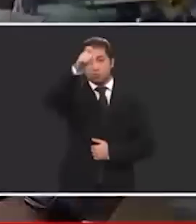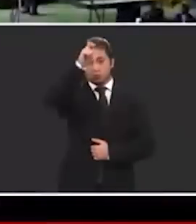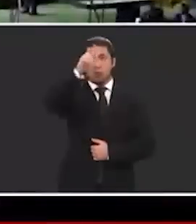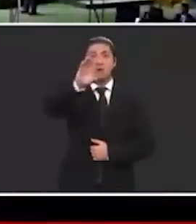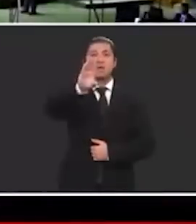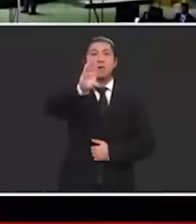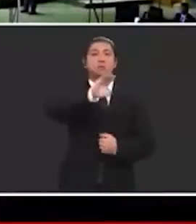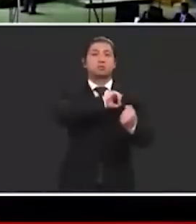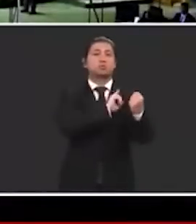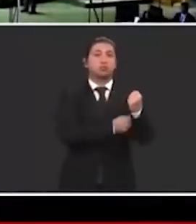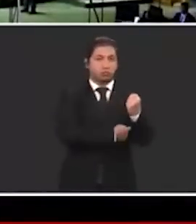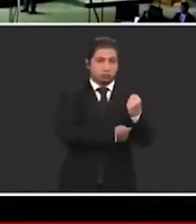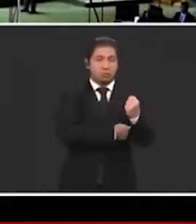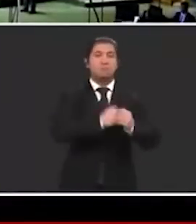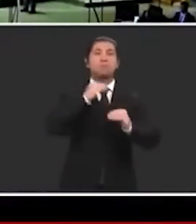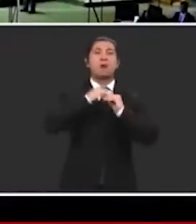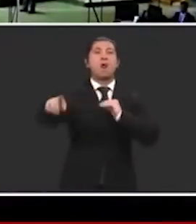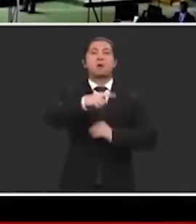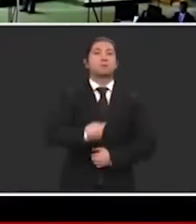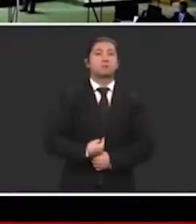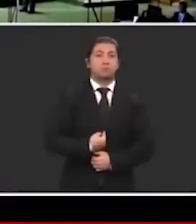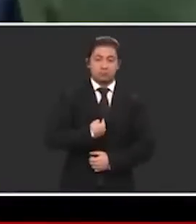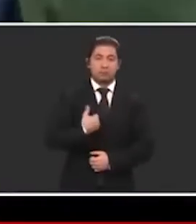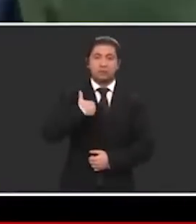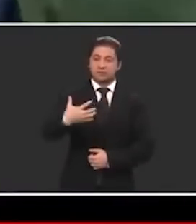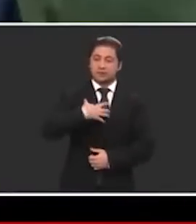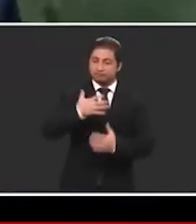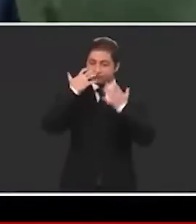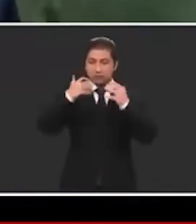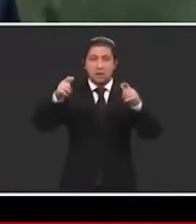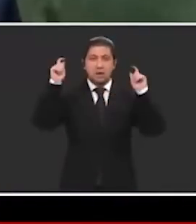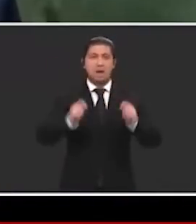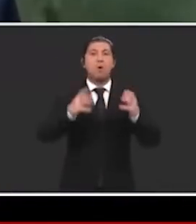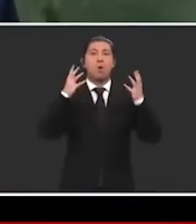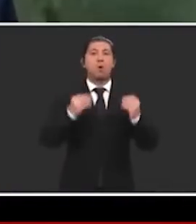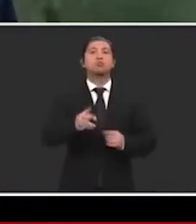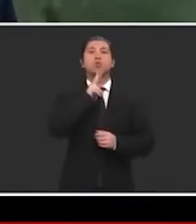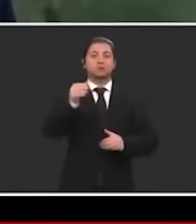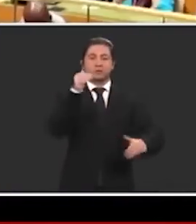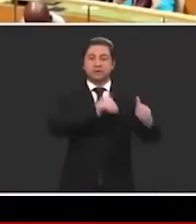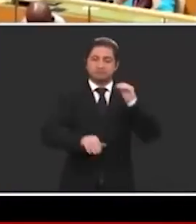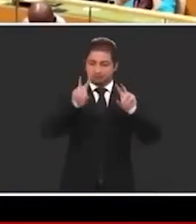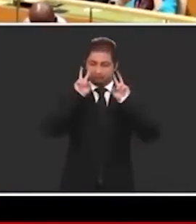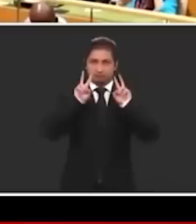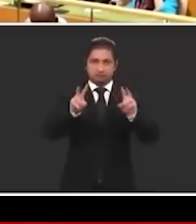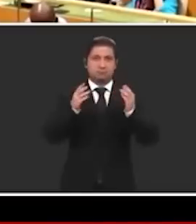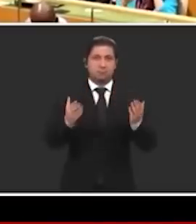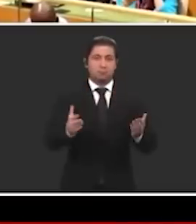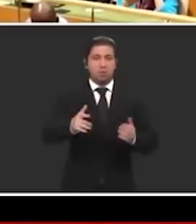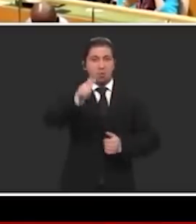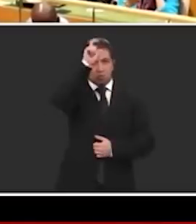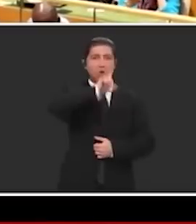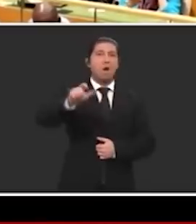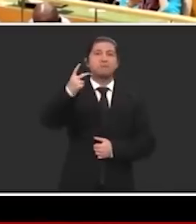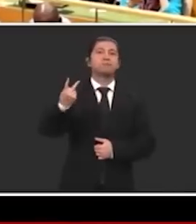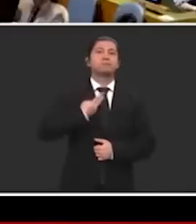gücünü ve milletimizin iradesine sahip çıkma azmini gösteren son seçimlerde birlikte Türkiye'ye